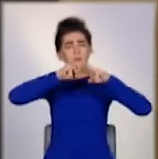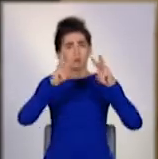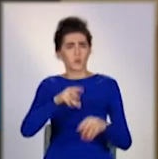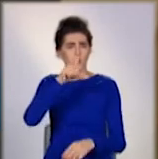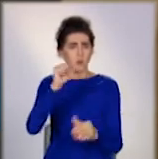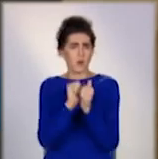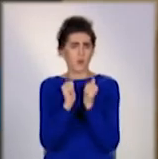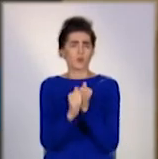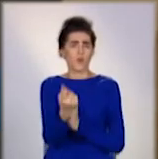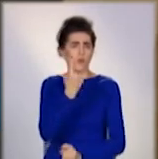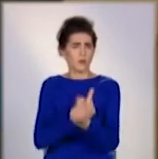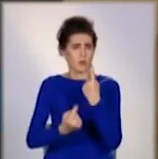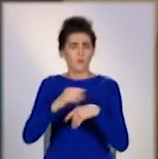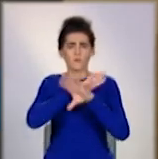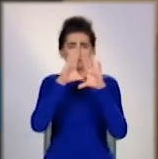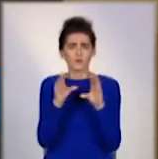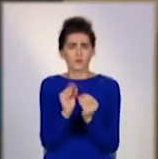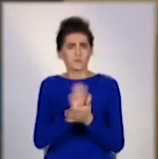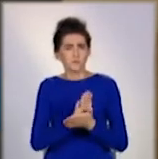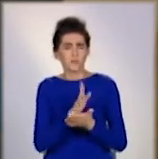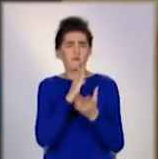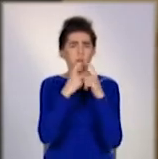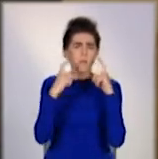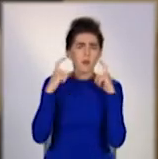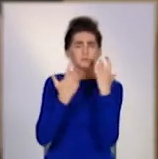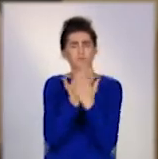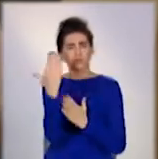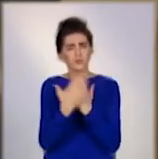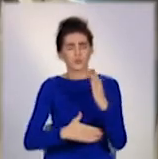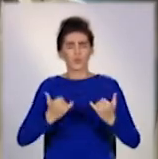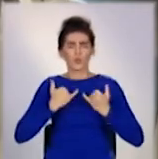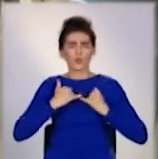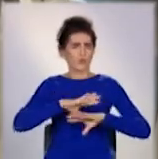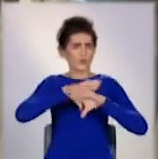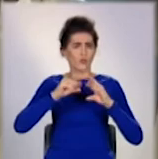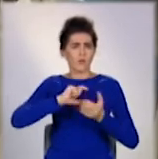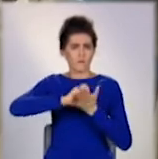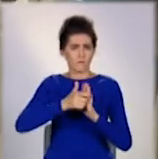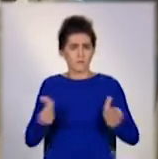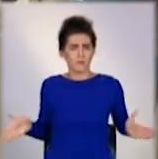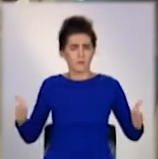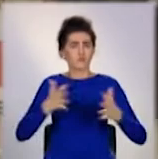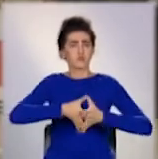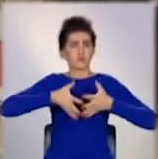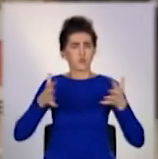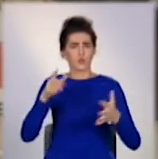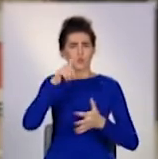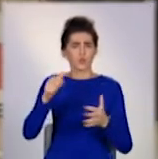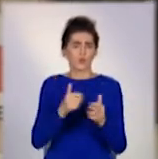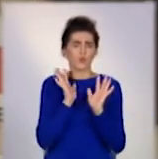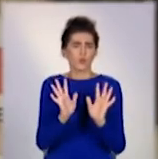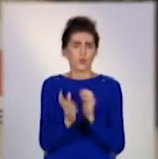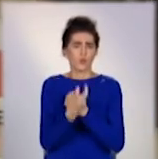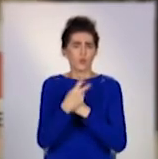одному. Заходить, у нас все стерильно, дівчатки в масках, в перчатках, у нас дозволяє квадратура. Наші клієнти приходять